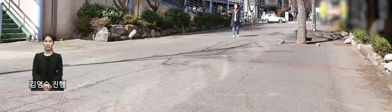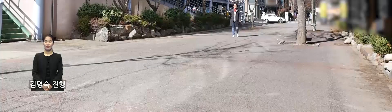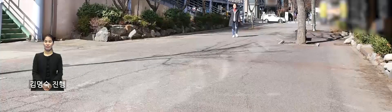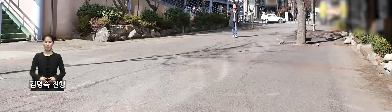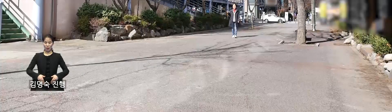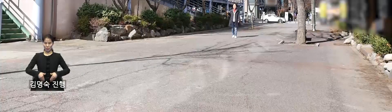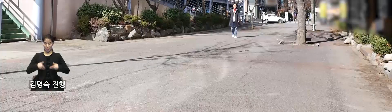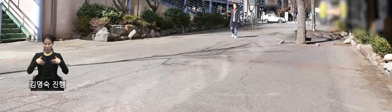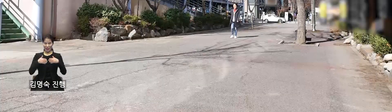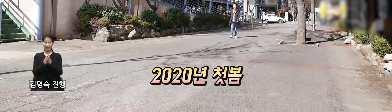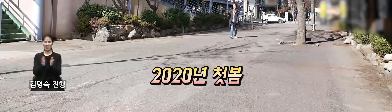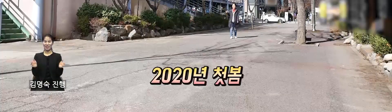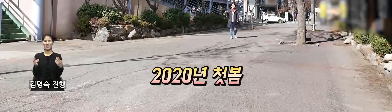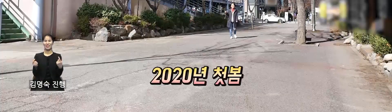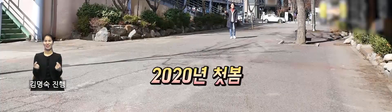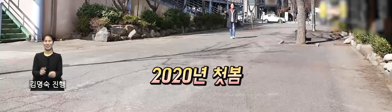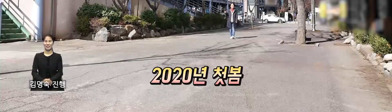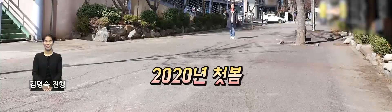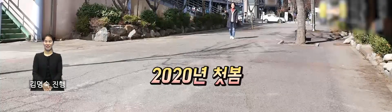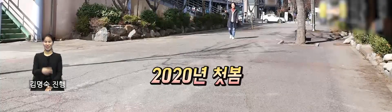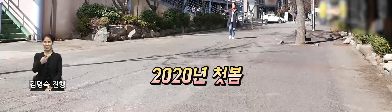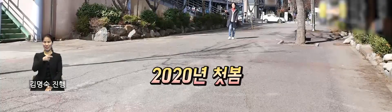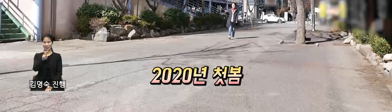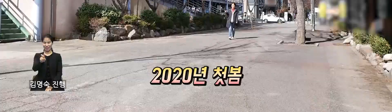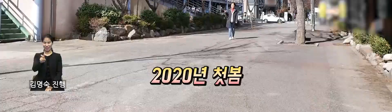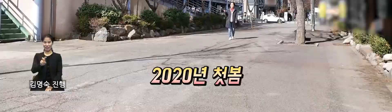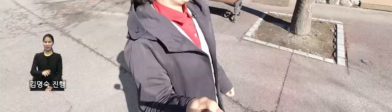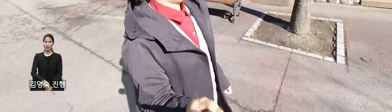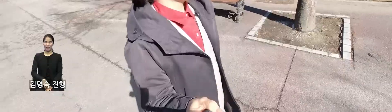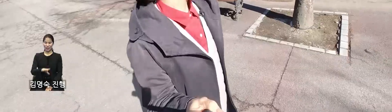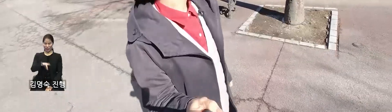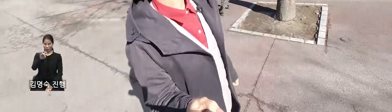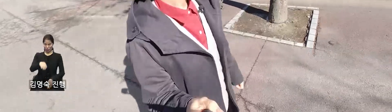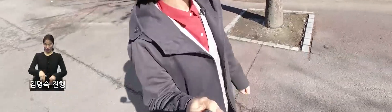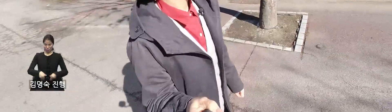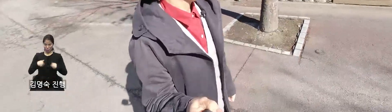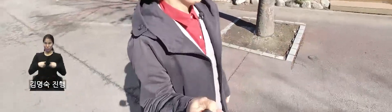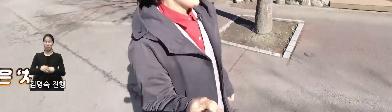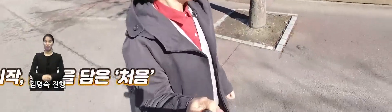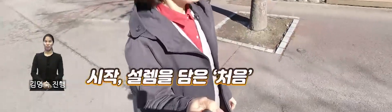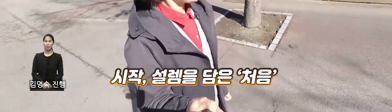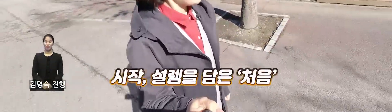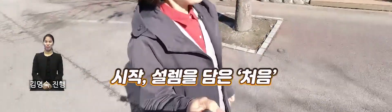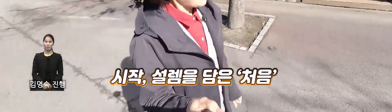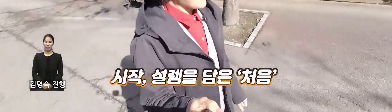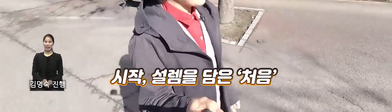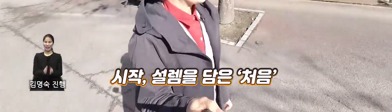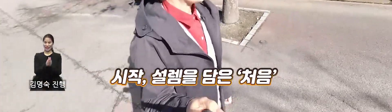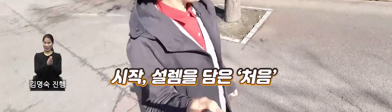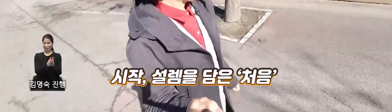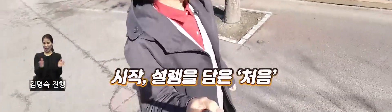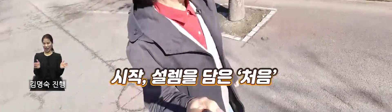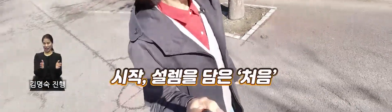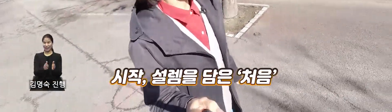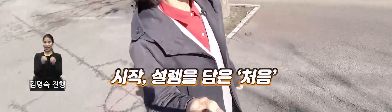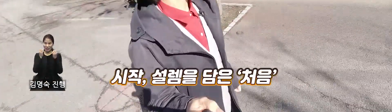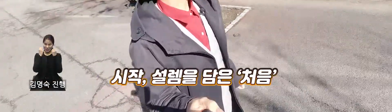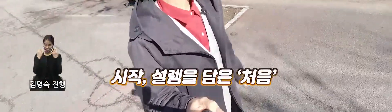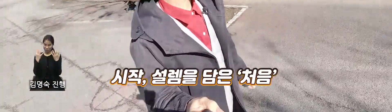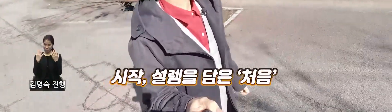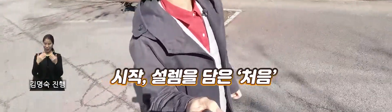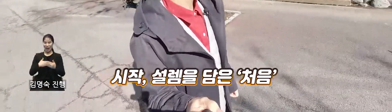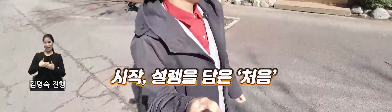꿈의 시작 입니다 아 아 2020 년 첫 봄 첫 시란 시작하 가 더 새롭다